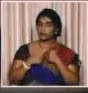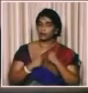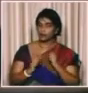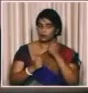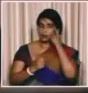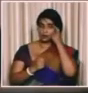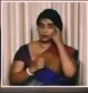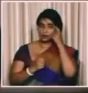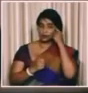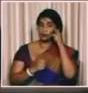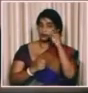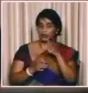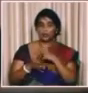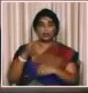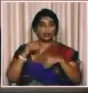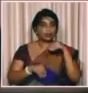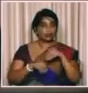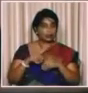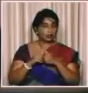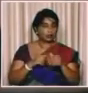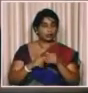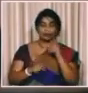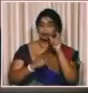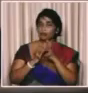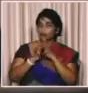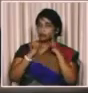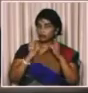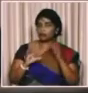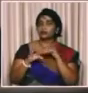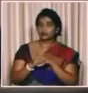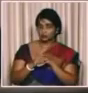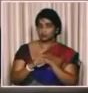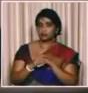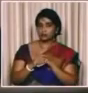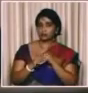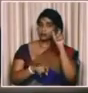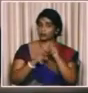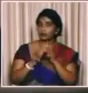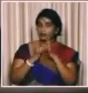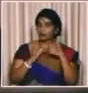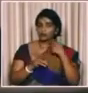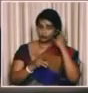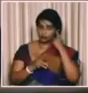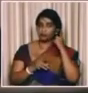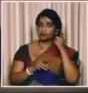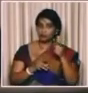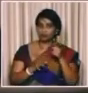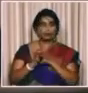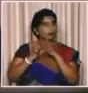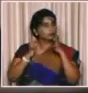කරනවා ඔබතුමාගේ දේශපාලන ව්‍යාපාරේ නිලධාරීන් ගණනාවක් ඉන්නවා නිලධාරීන් මම දන්නවා ඔබතුමා